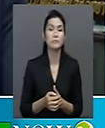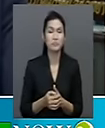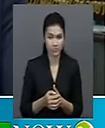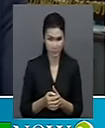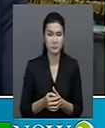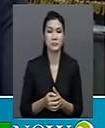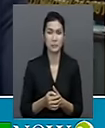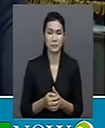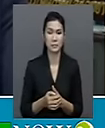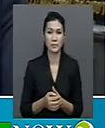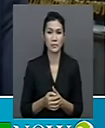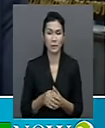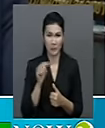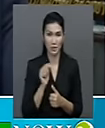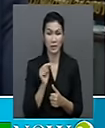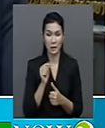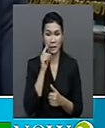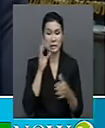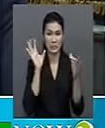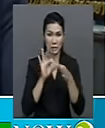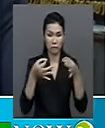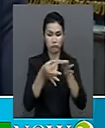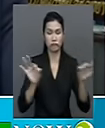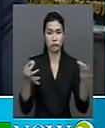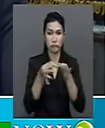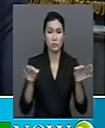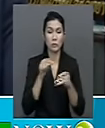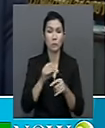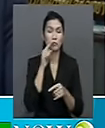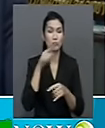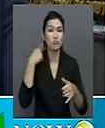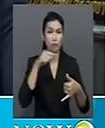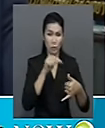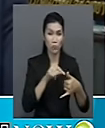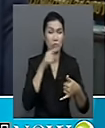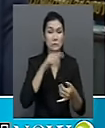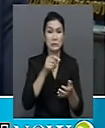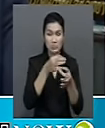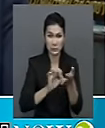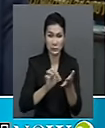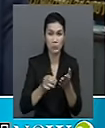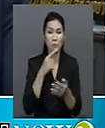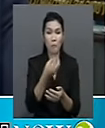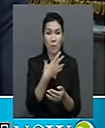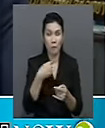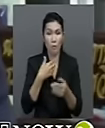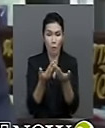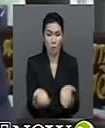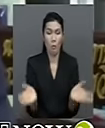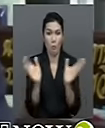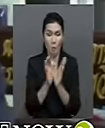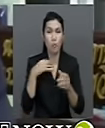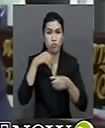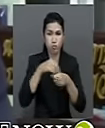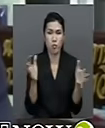่ครับก็เป็นส่วนหนึ่งในเรียงความที่น้องปลาเขียนนะครับน้องปลาเล่าว่าอยู่กันเป็นครอบครัว